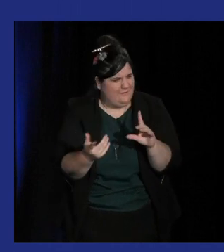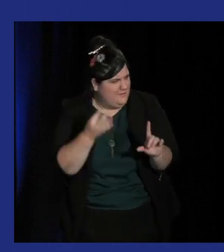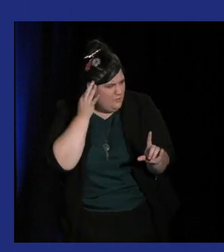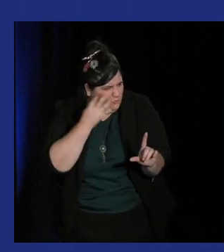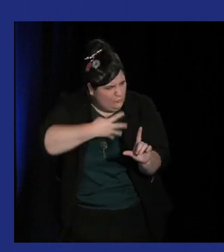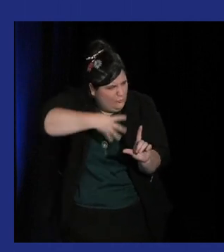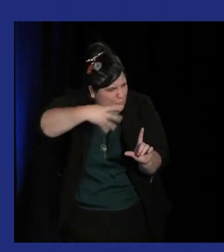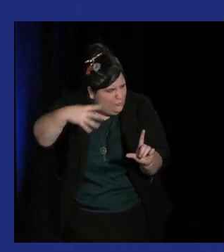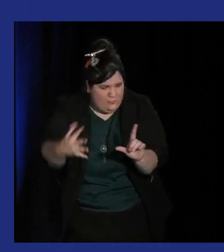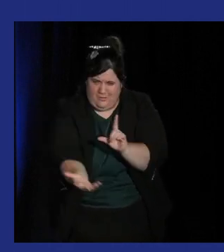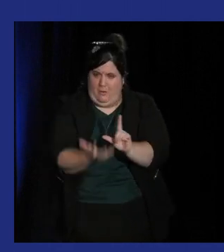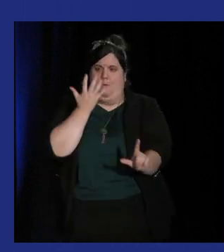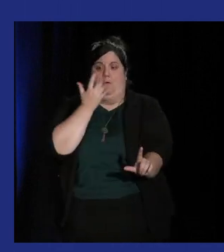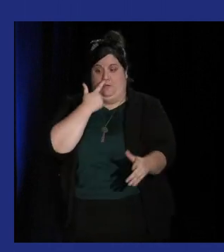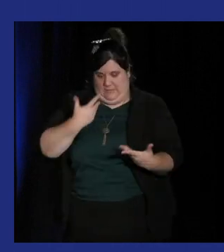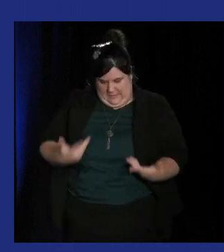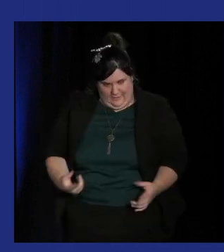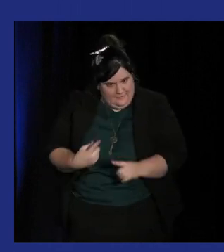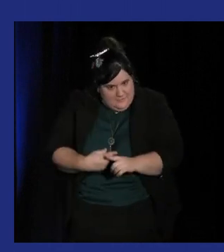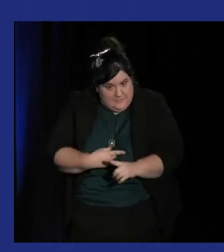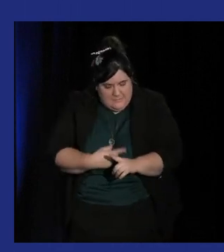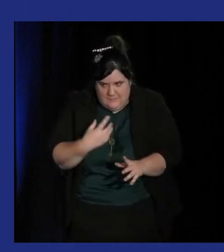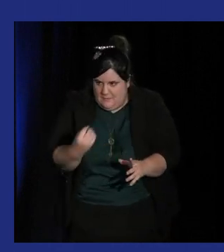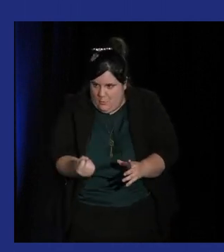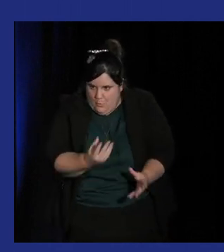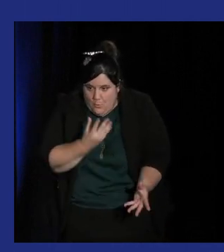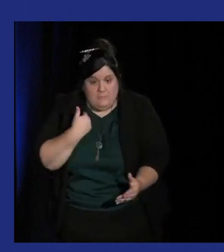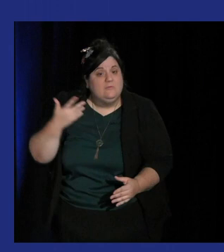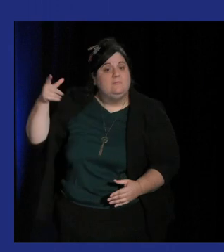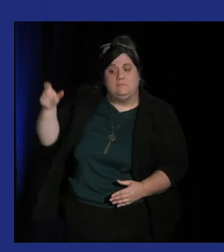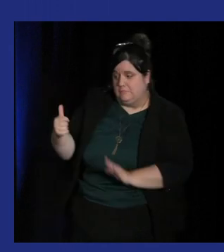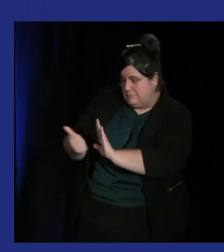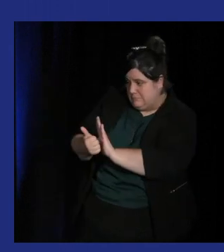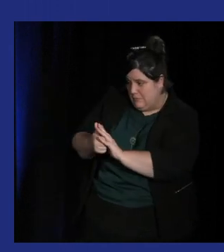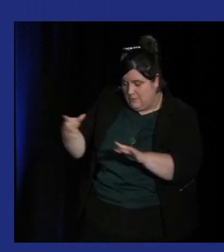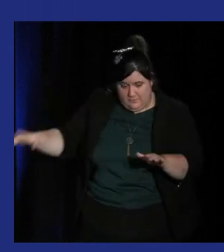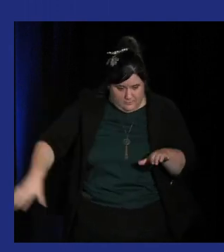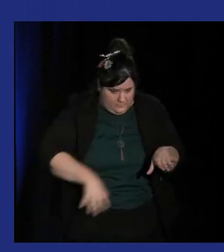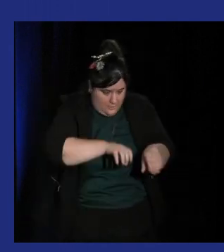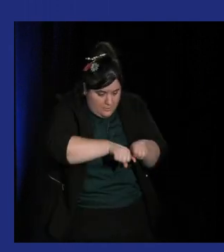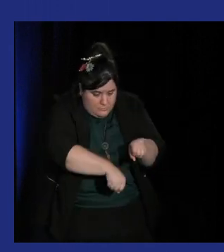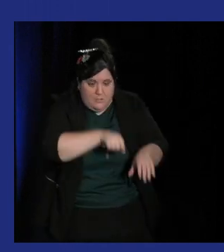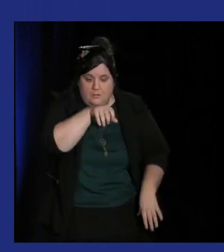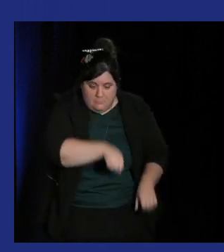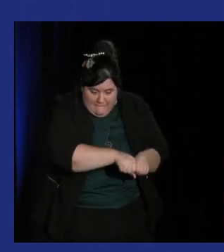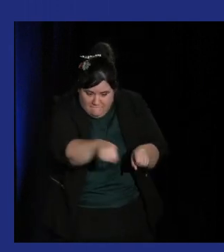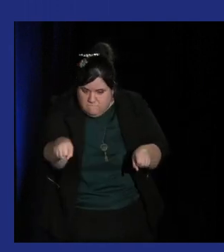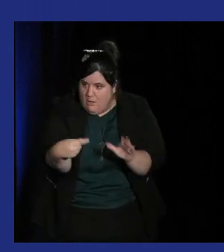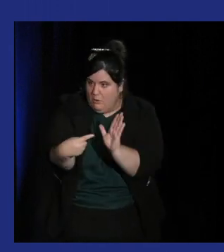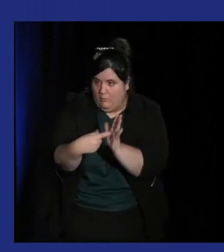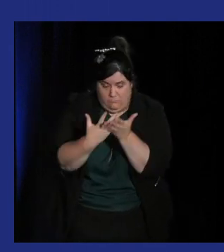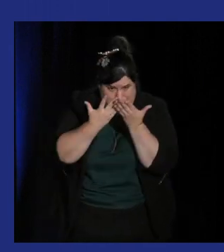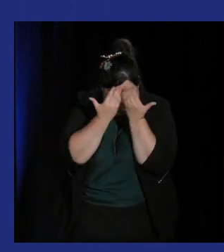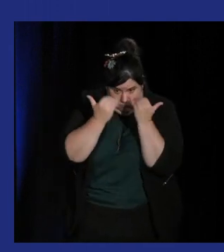spectre du ça c'est des effets en temps réel qu'il faut programmer parce qu'on sait pas quand le joueur va ouvrir cette porte donc c'est voilà c'est plein de choses comme ça qu'il faut intégrer au moteur